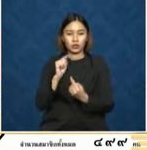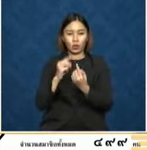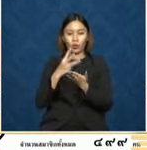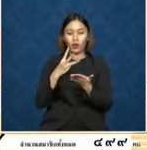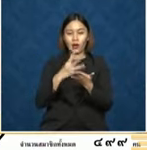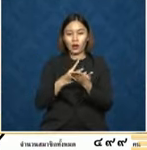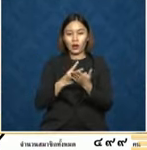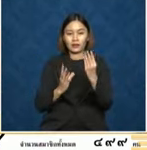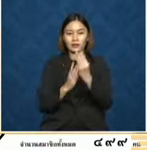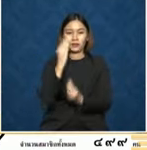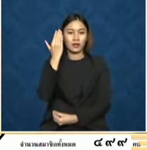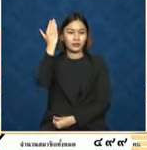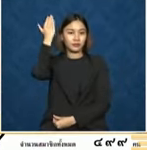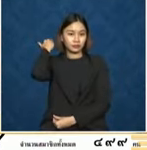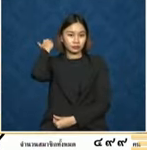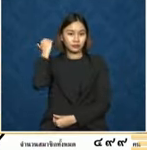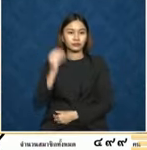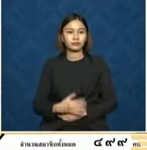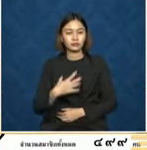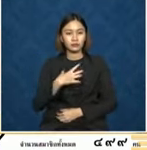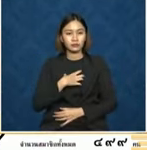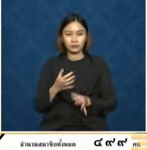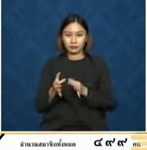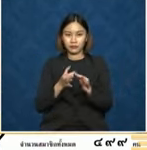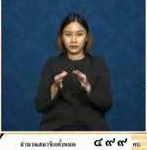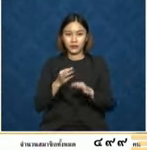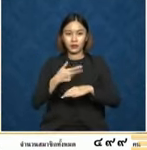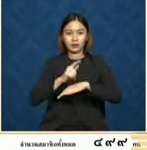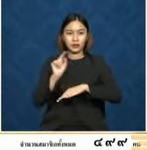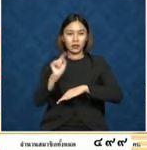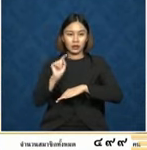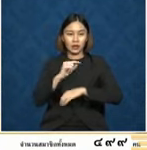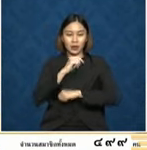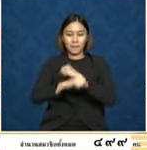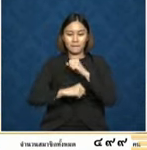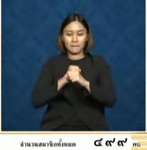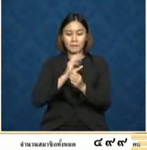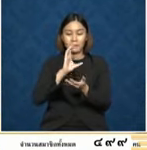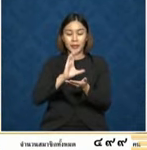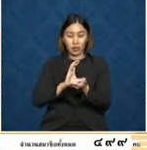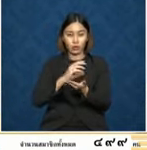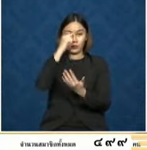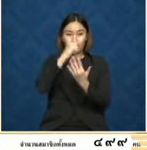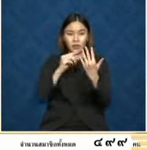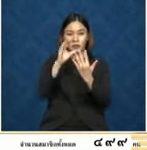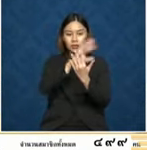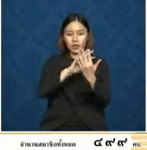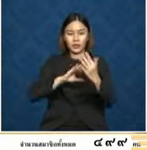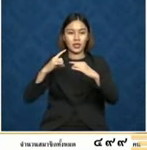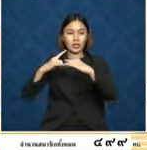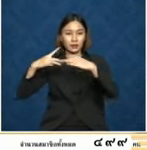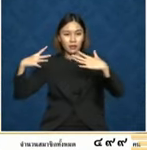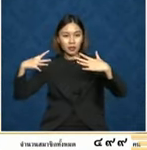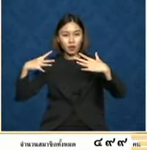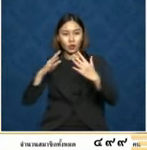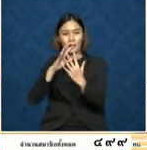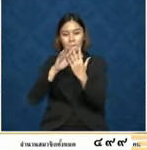เมื่อวันสัปดาห์ที่ผ่านมาอยากเรียนท่านประธานจริงๆครับว่าปีงบประมาณของเราเนี่ยมันไม่สอดคล้องกับปี